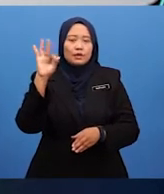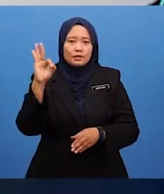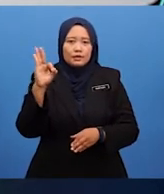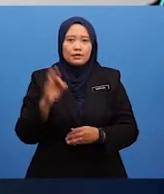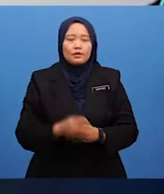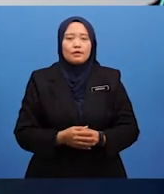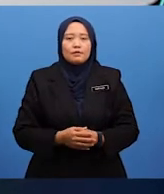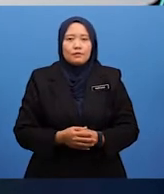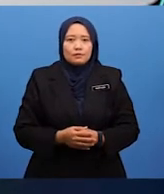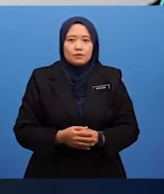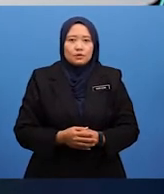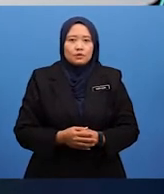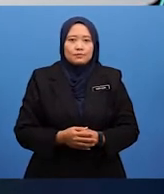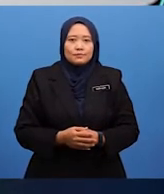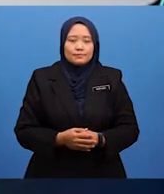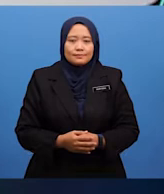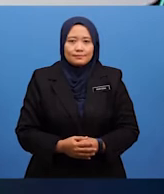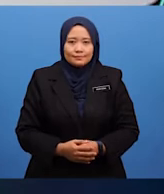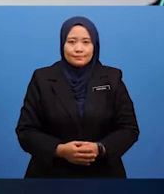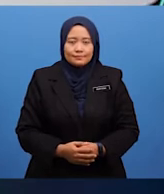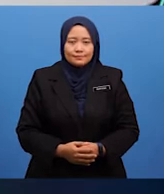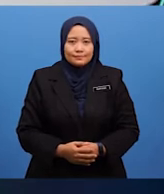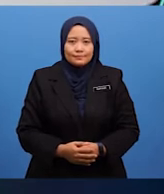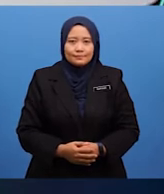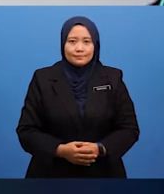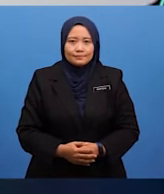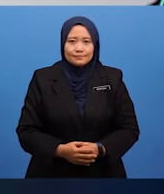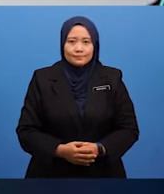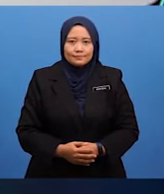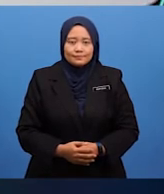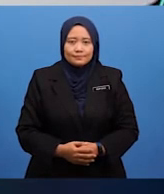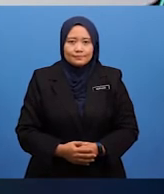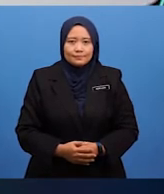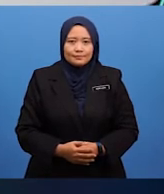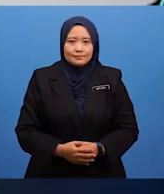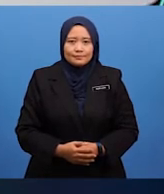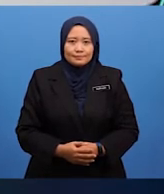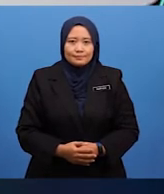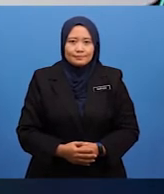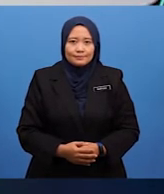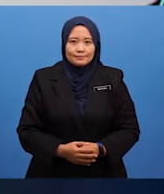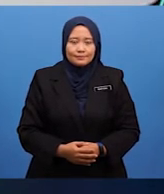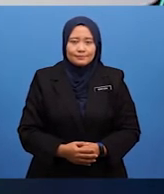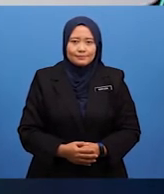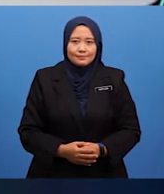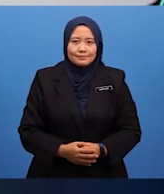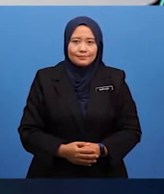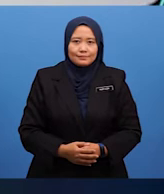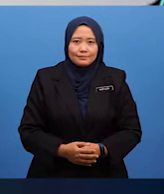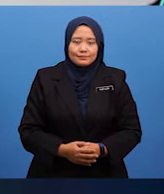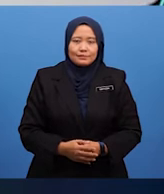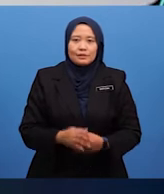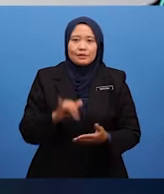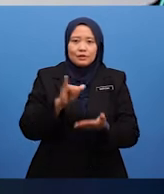ini Insya Allah kita akan jemput juga ada bersama-sama lagi Bapaknya ramai anak muridnya melindungi depan Seandainya di Oke kita jumpa lagi